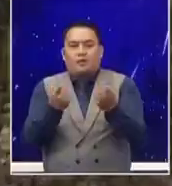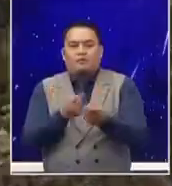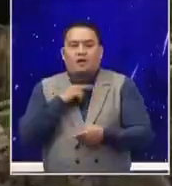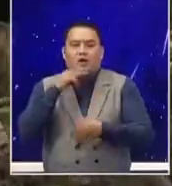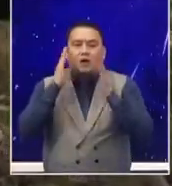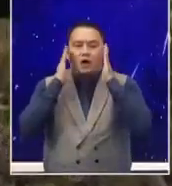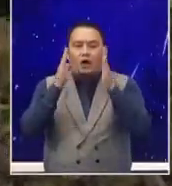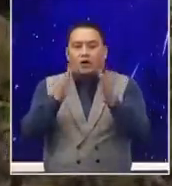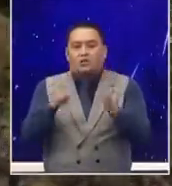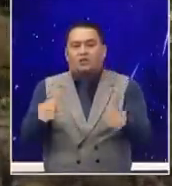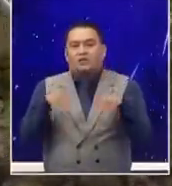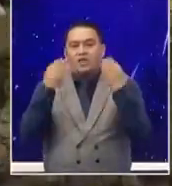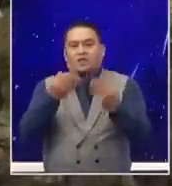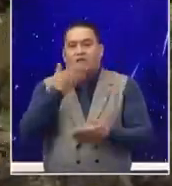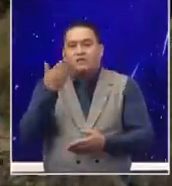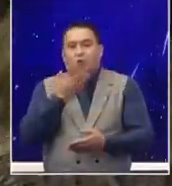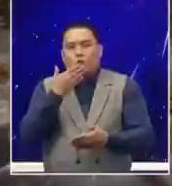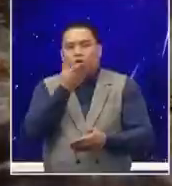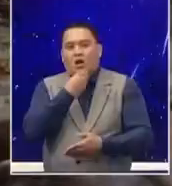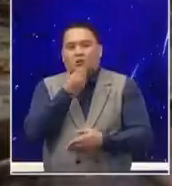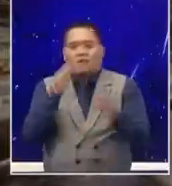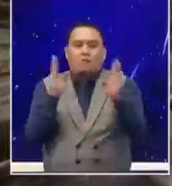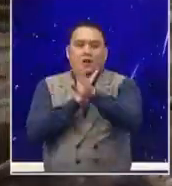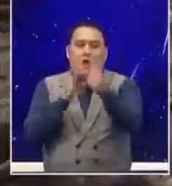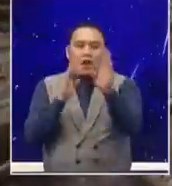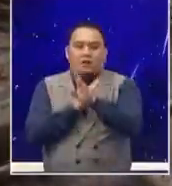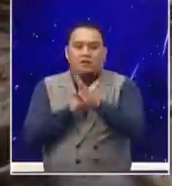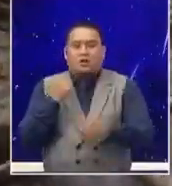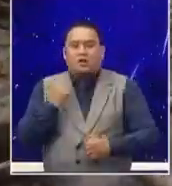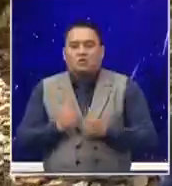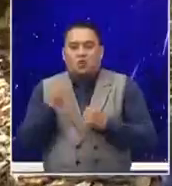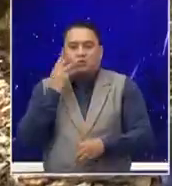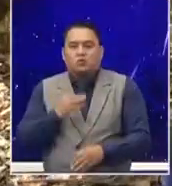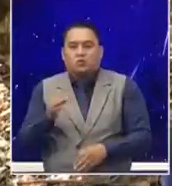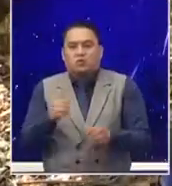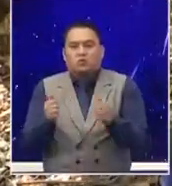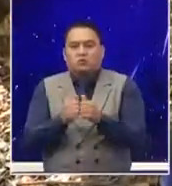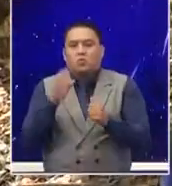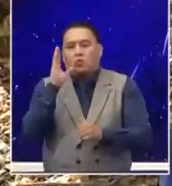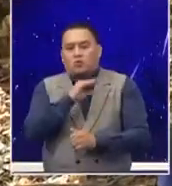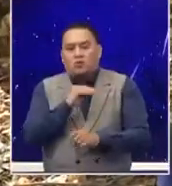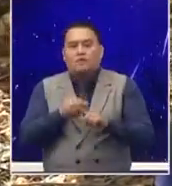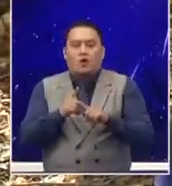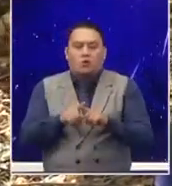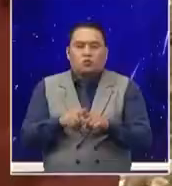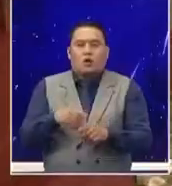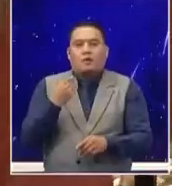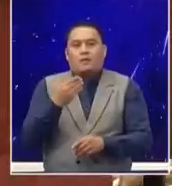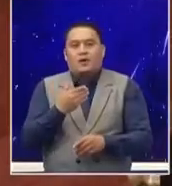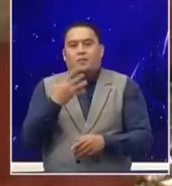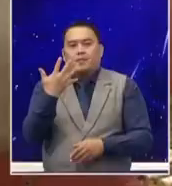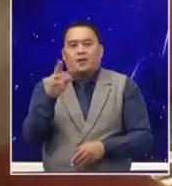любительницу активного отдыха свежий воздух, захватывающий вид и природа. Благо достояние края Жетысу в шаговой доступности. На этот раз энтузиастка